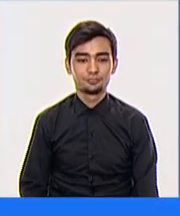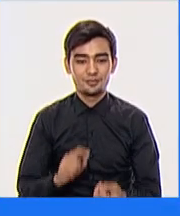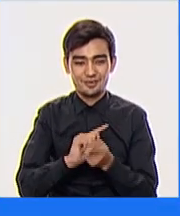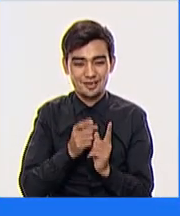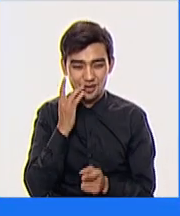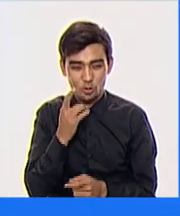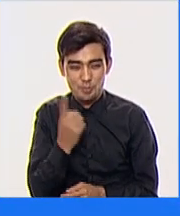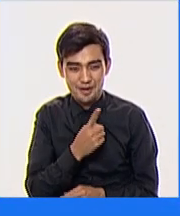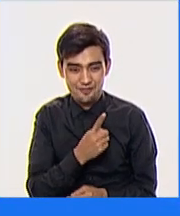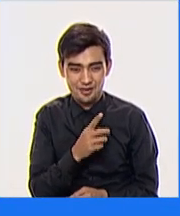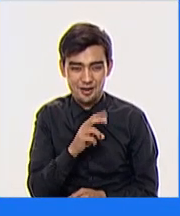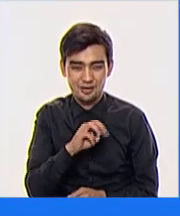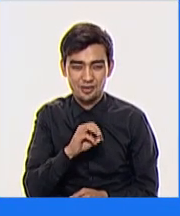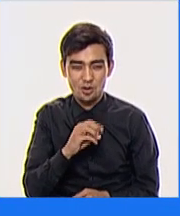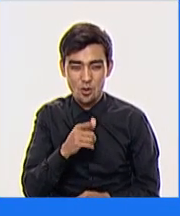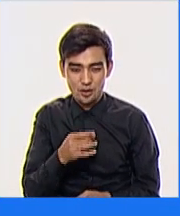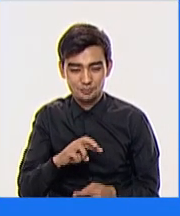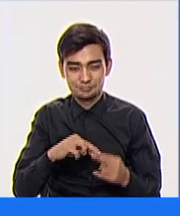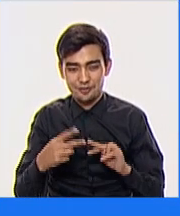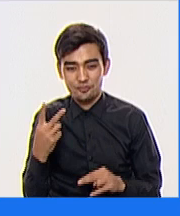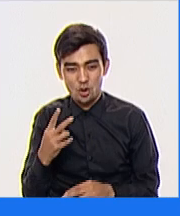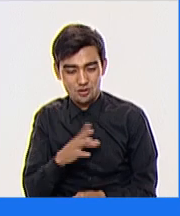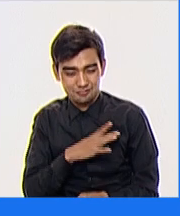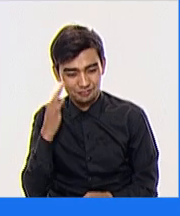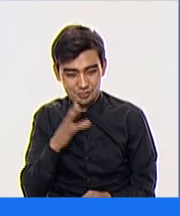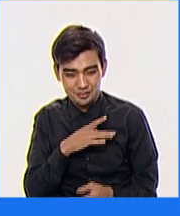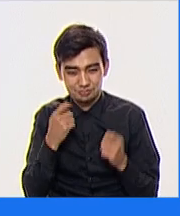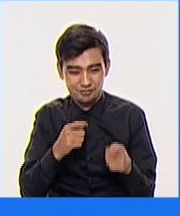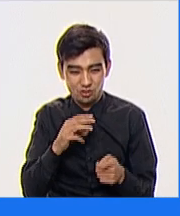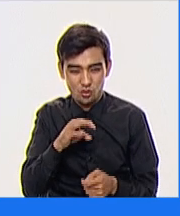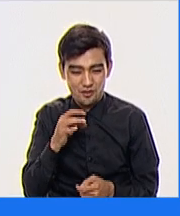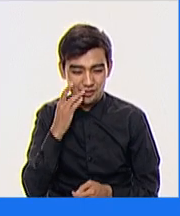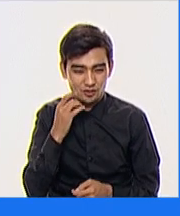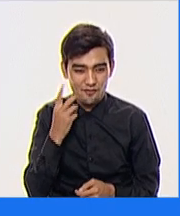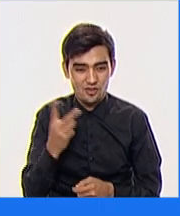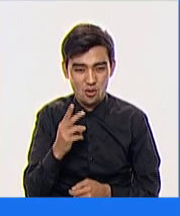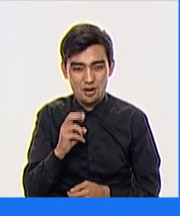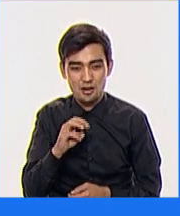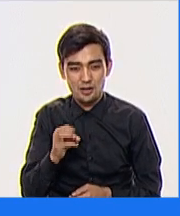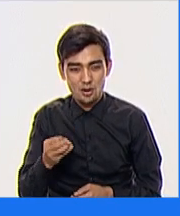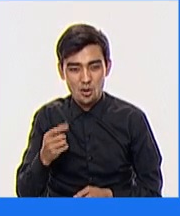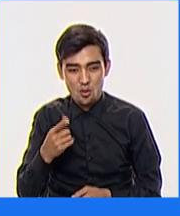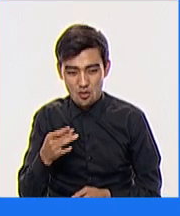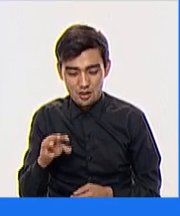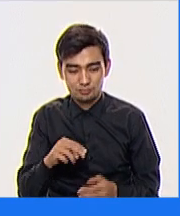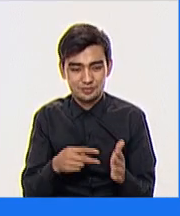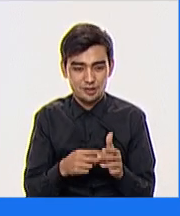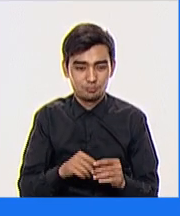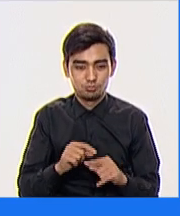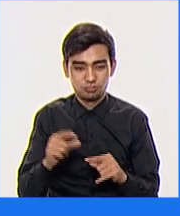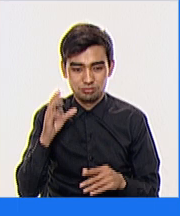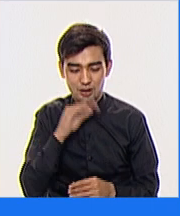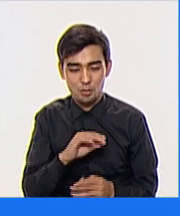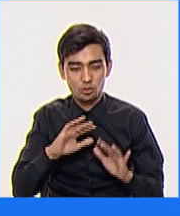Замена яйца первой категории в перечне социально значимых продовольственных товаров на яйцо второй категории может привести к росту ее цен.